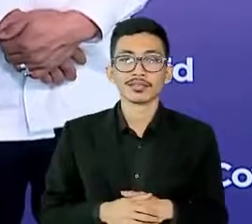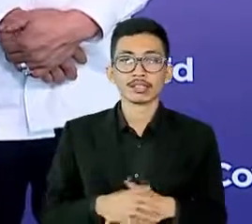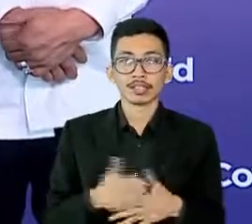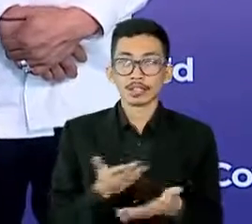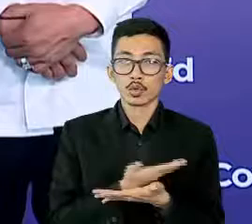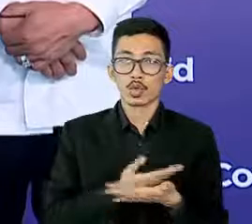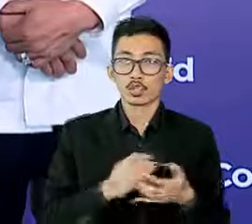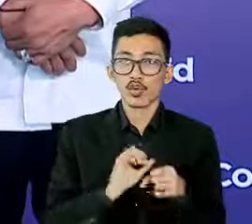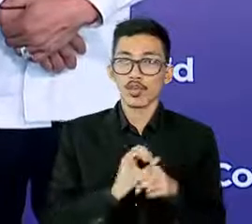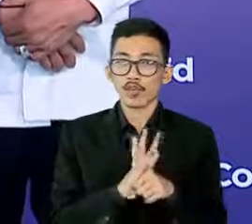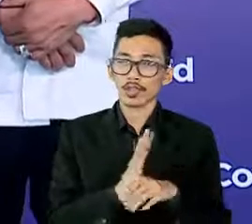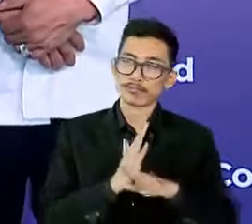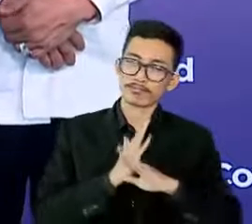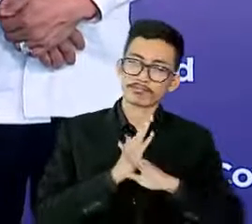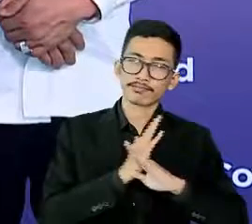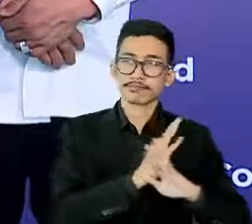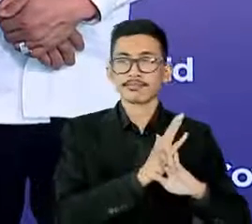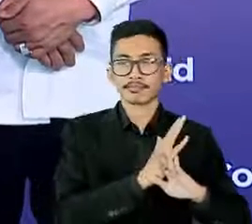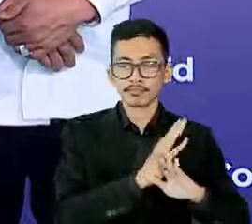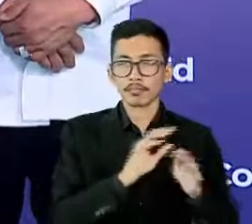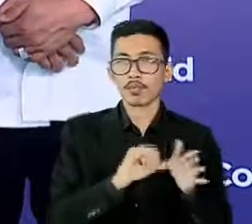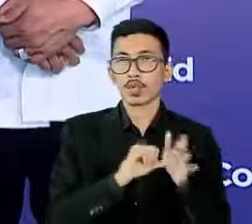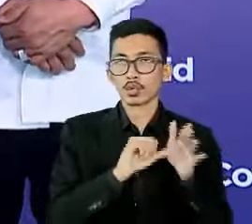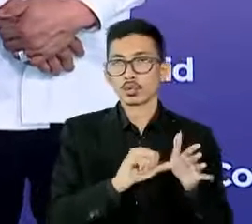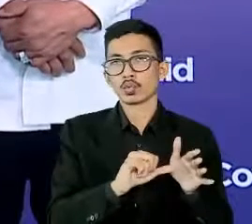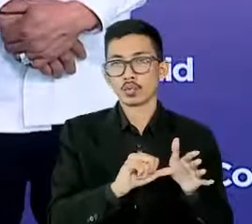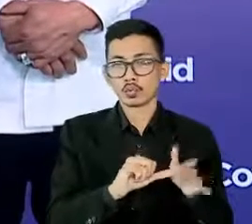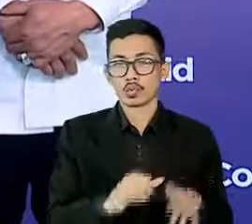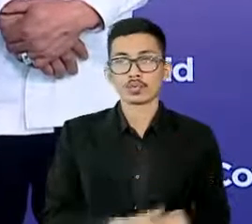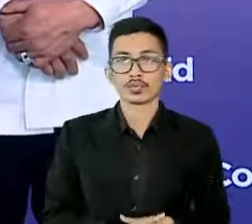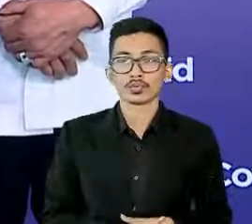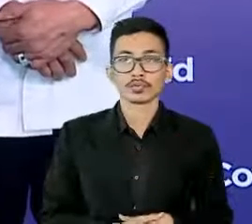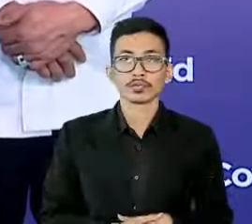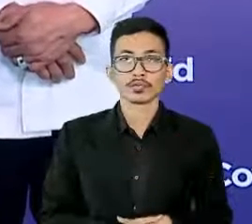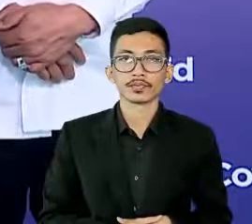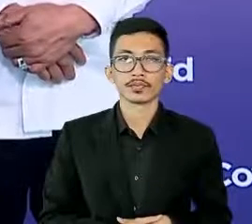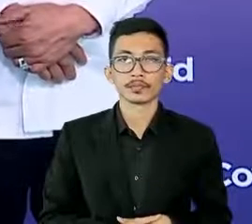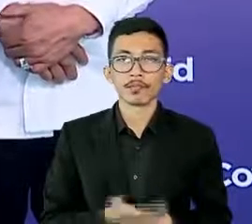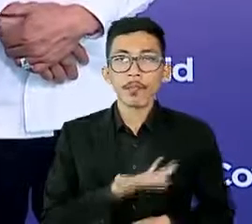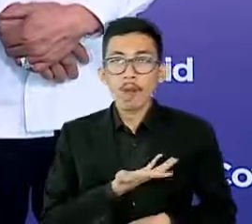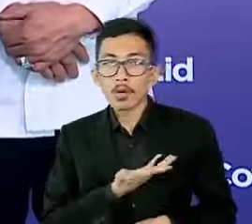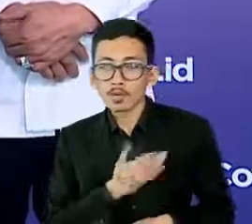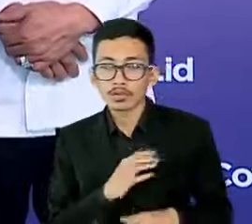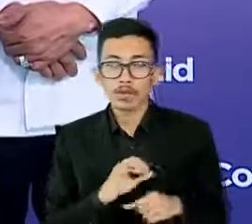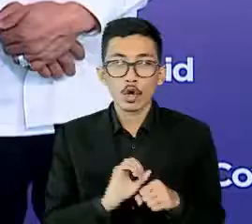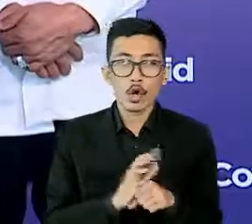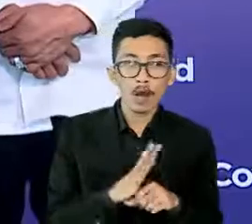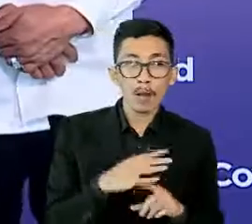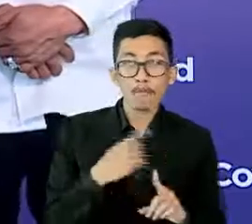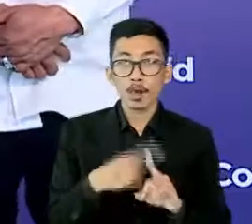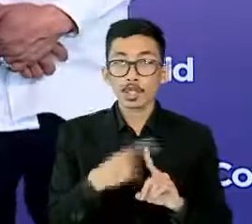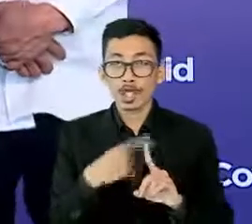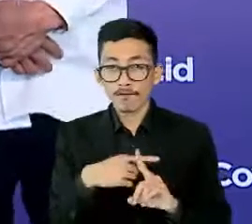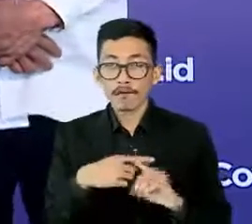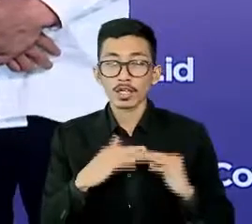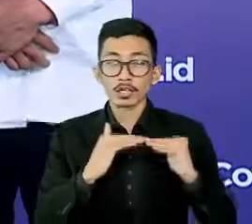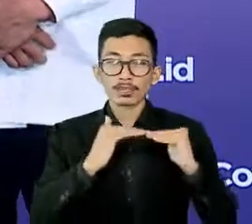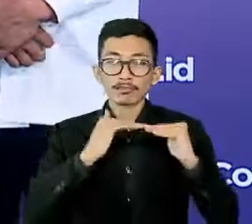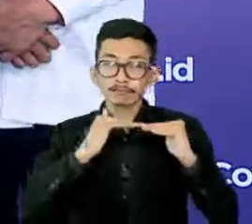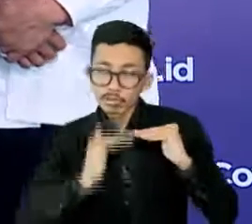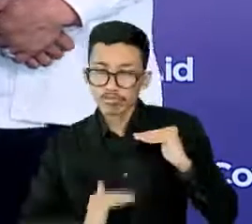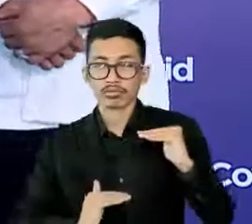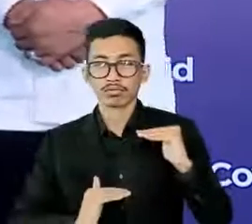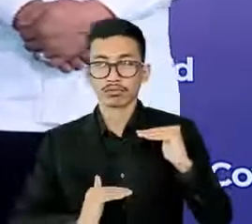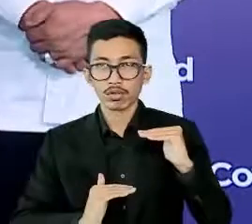padam tweet 19 dengan menurunkan angka positif dengan